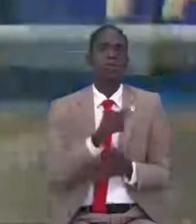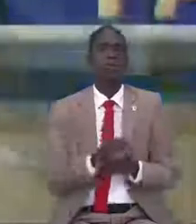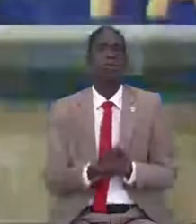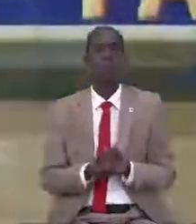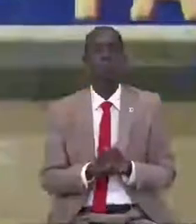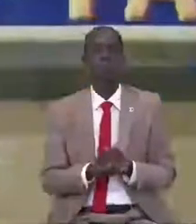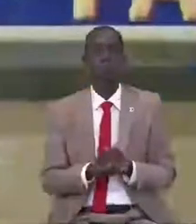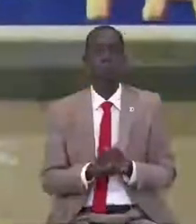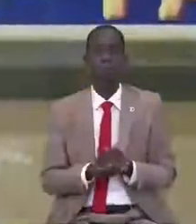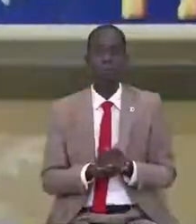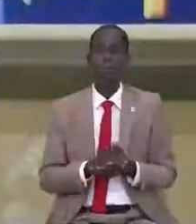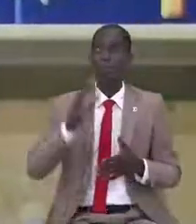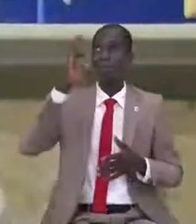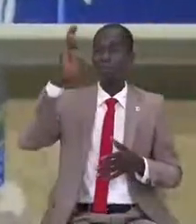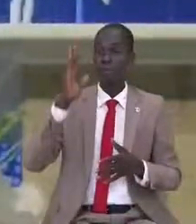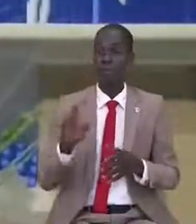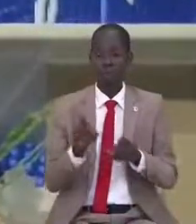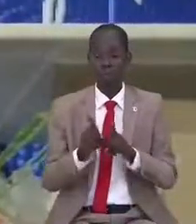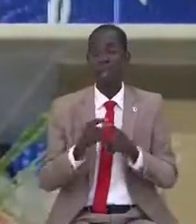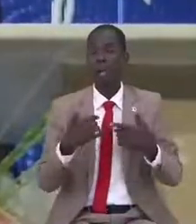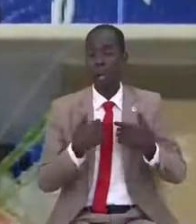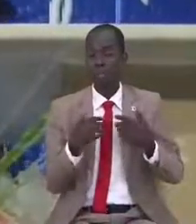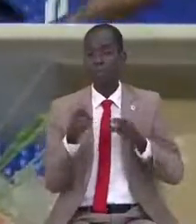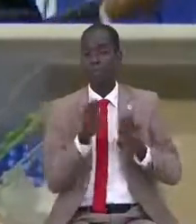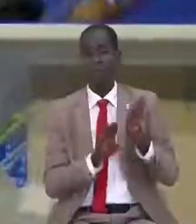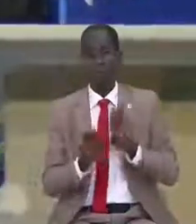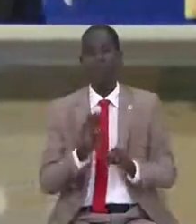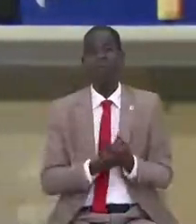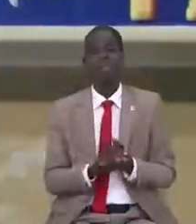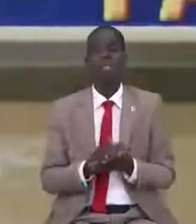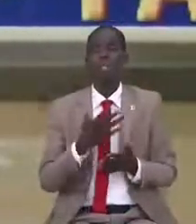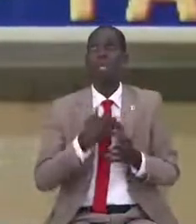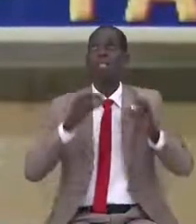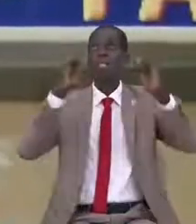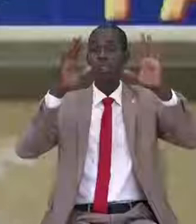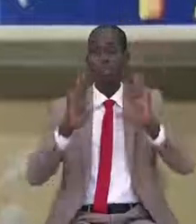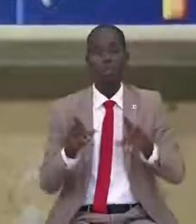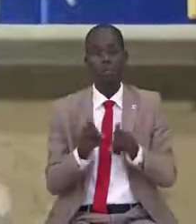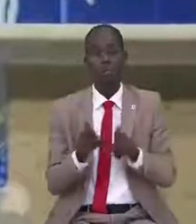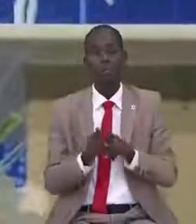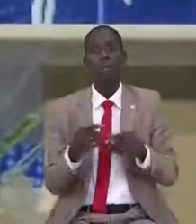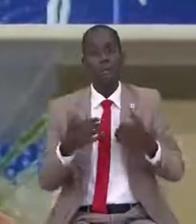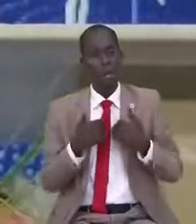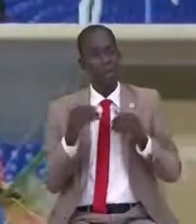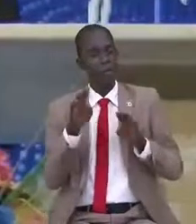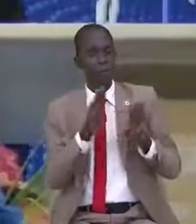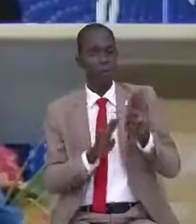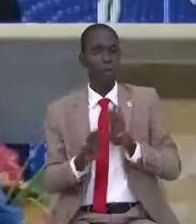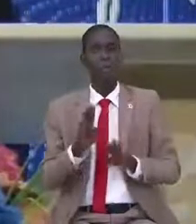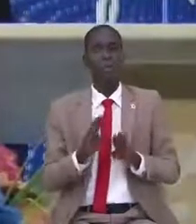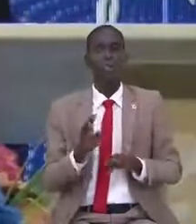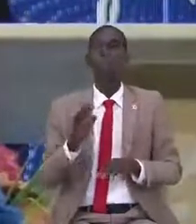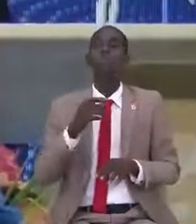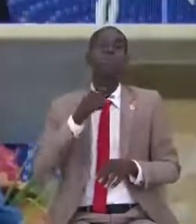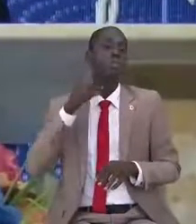et irréprochable. Le prédicateur aussi a un comportement. L'enseignant aussi a un comportement. Le